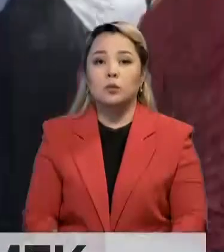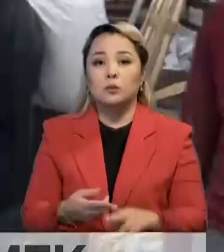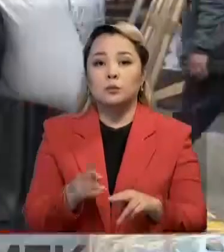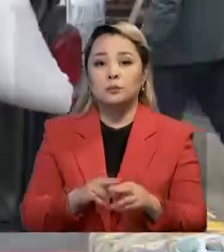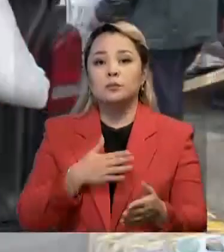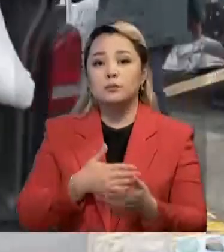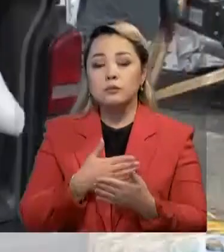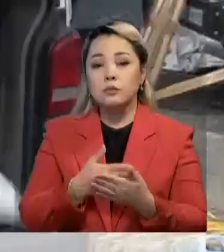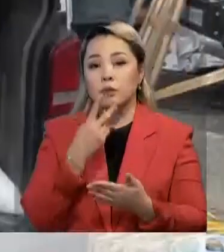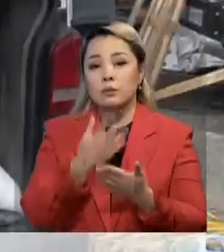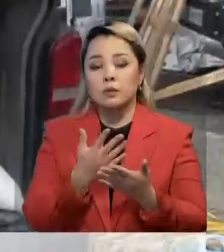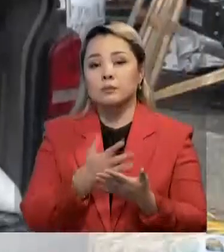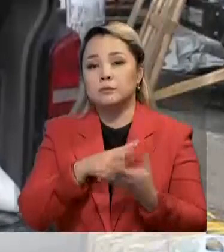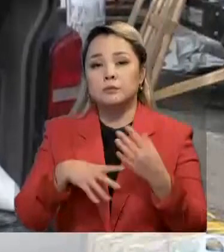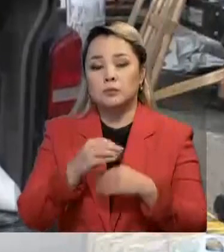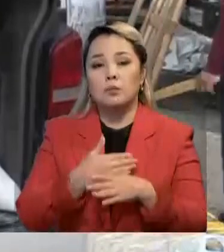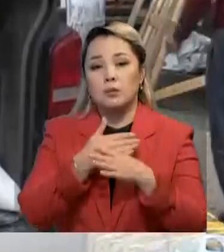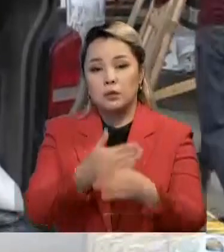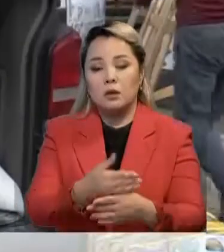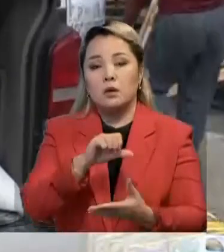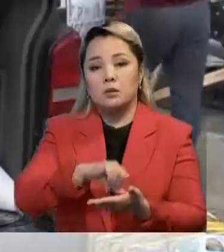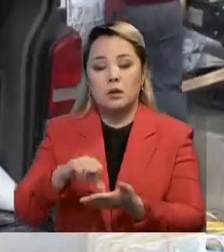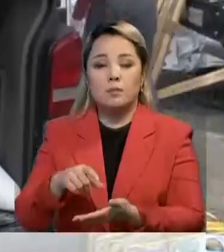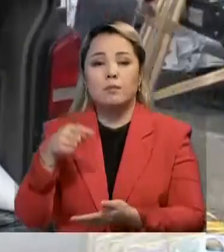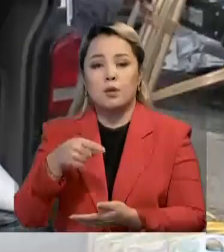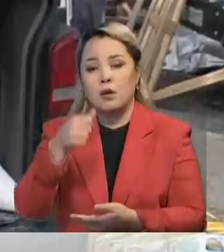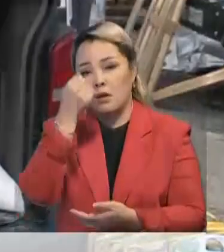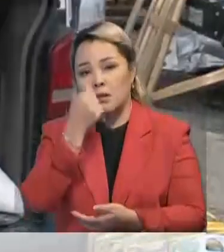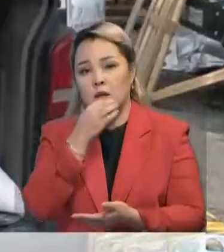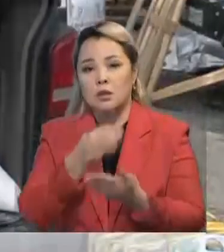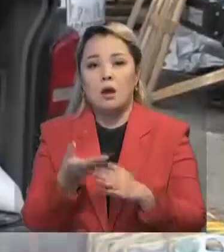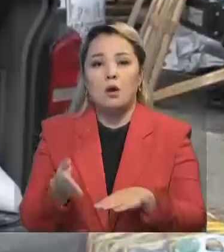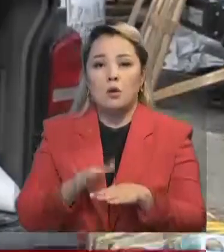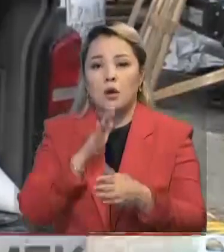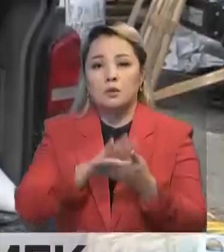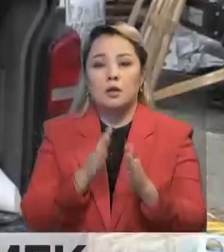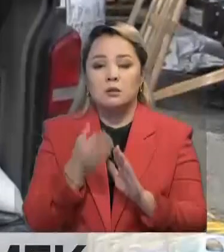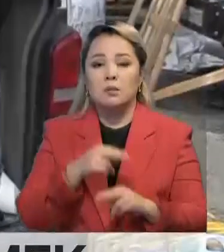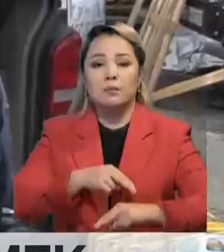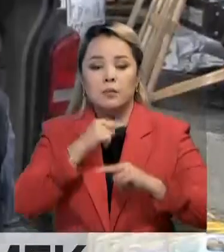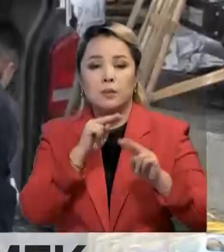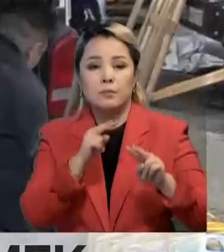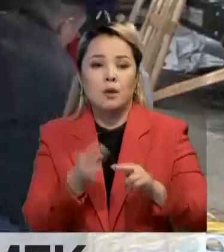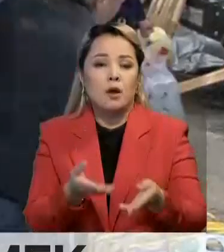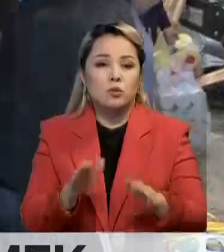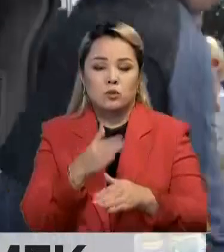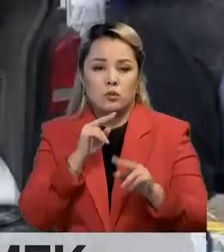Осындай қиын кезеңге тап болғанымызда қолдап келген еріктілерге мың алғыс. Ауыр кезде бізді назарсыз қалдырмағандарыңызға